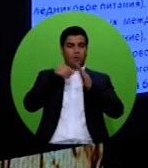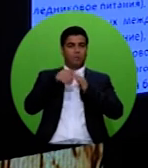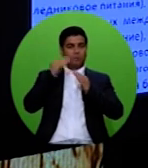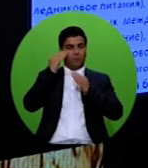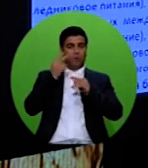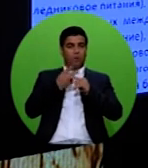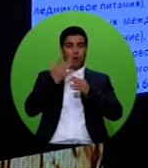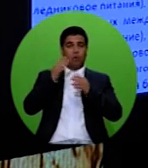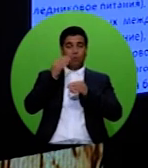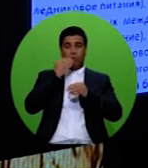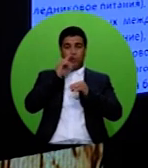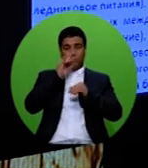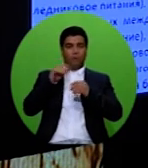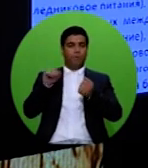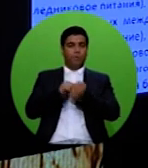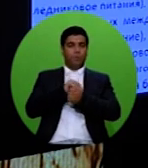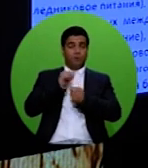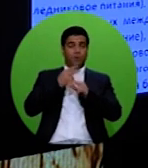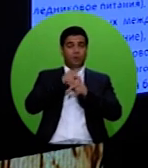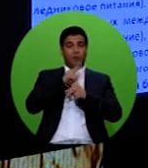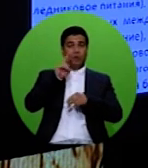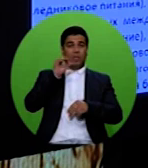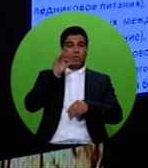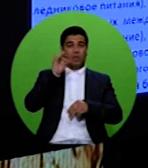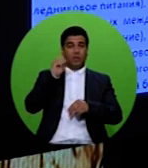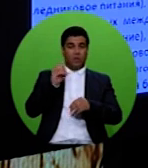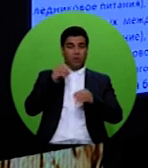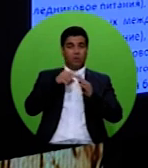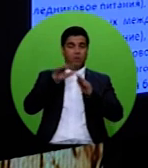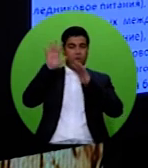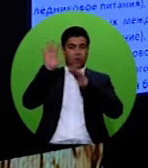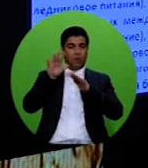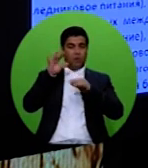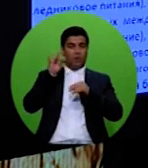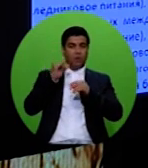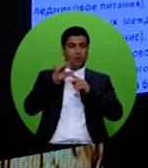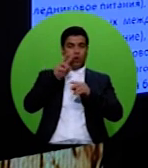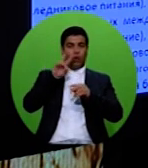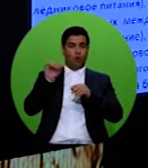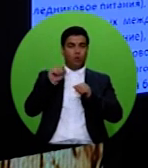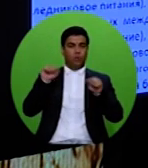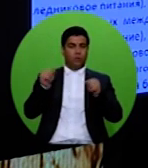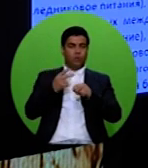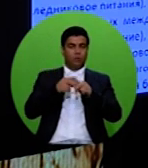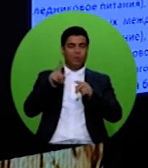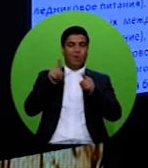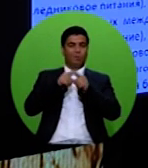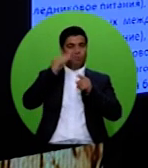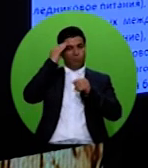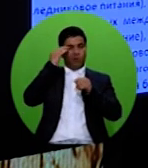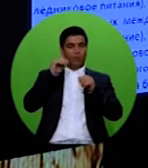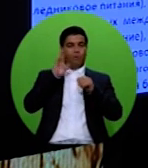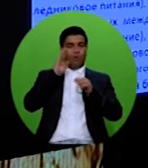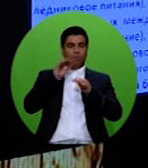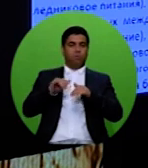они могут высохнуть. Поэтому Кашкадарья имеет снеговое и ледниковое питание, то есть питается